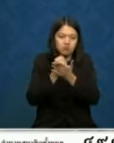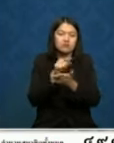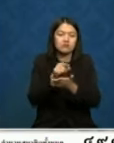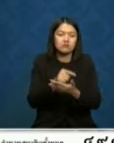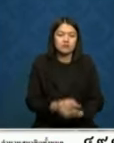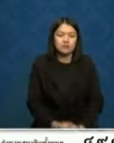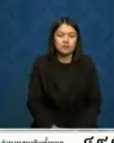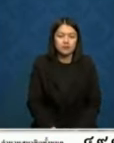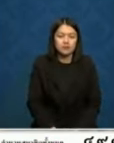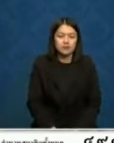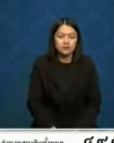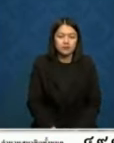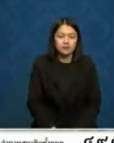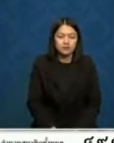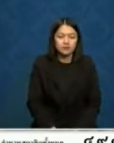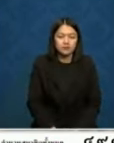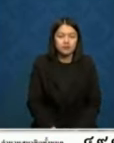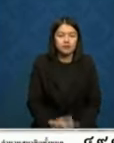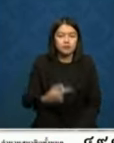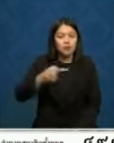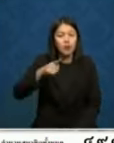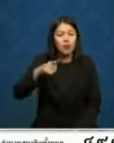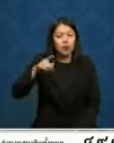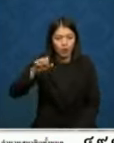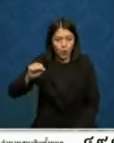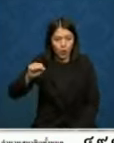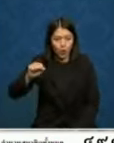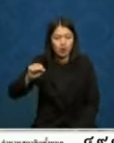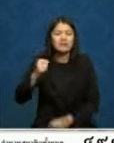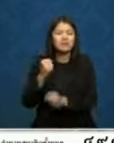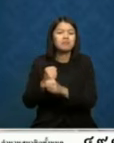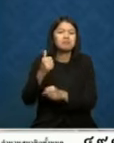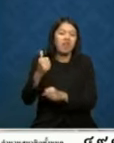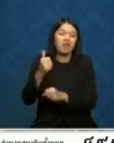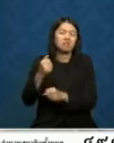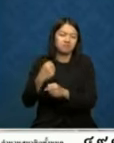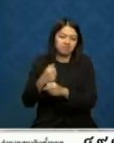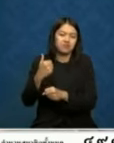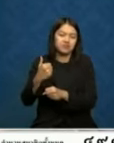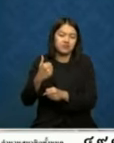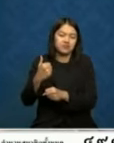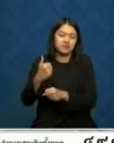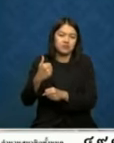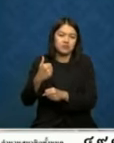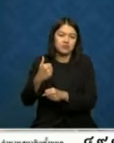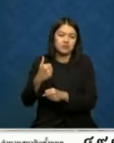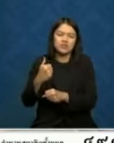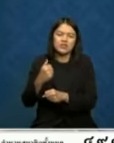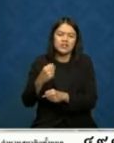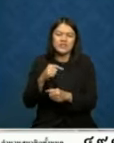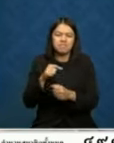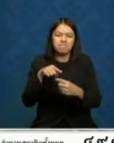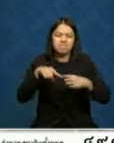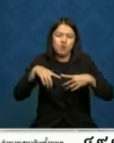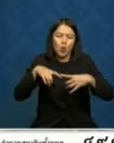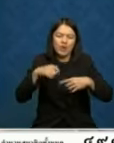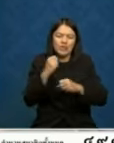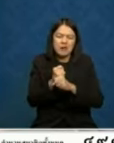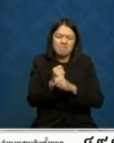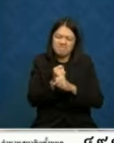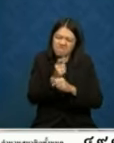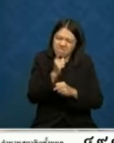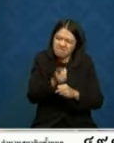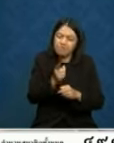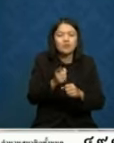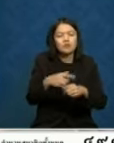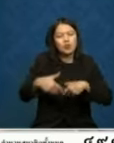ดได้อย่างดีขึ้นแต่ปปส.ก็สามารถทำได้ระดับหนึ่งแต่ยังไม่ถูกใจยังไม่ถึงใจของพี่น้